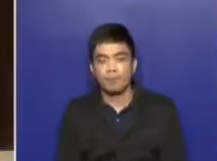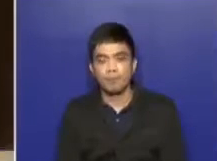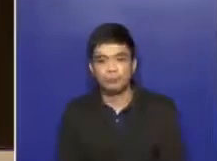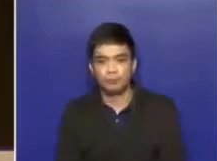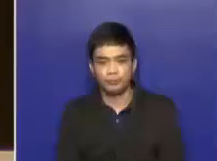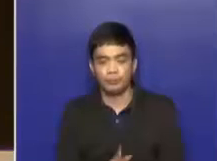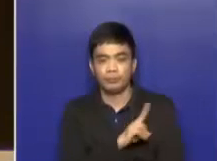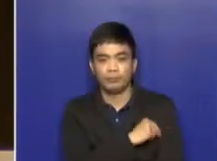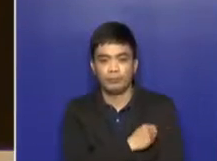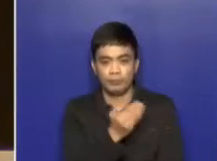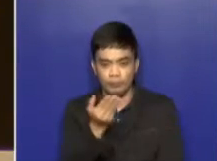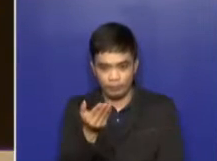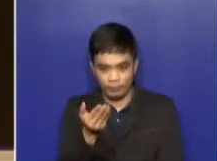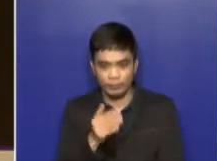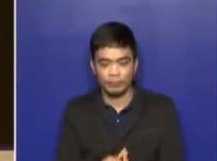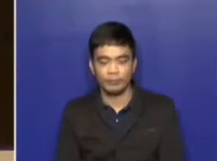เชิญคุณหมอครับ